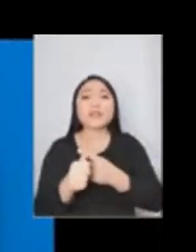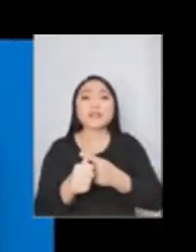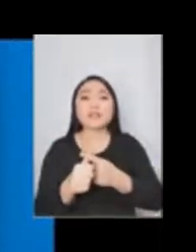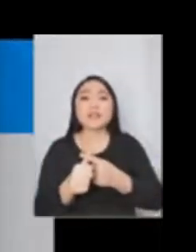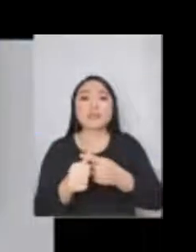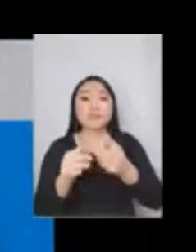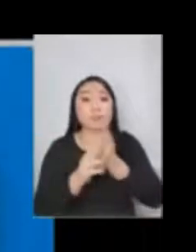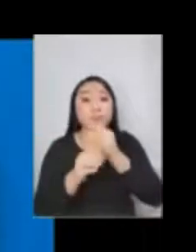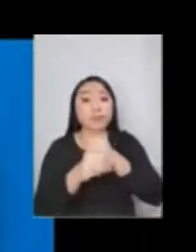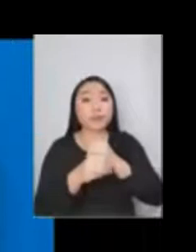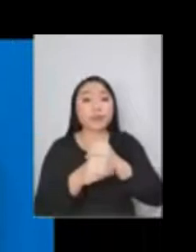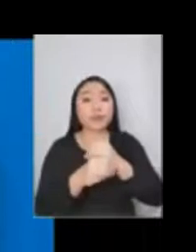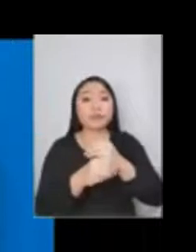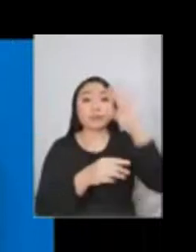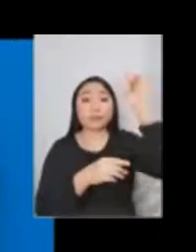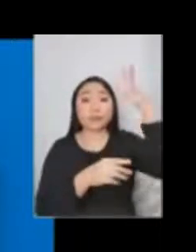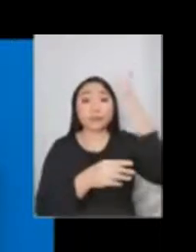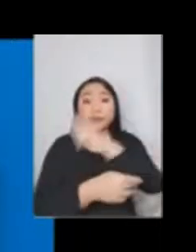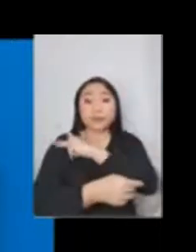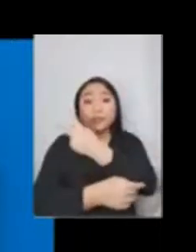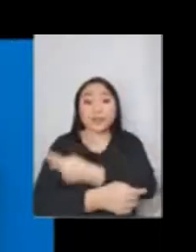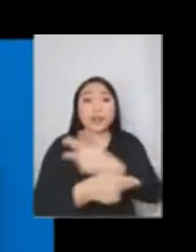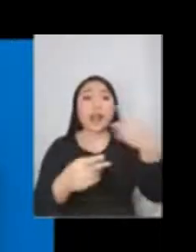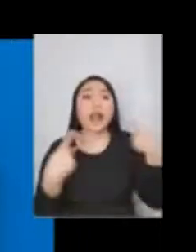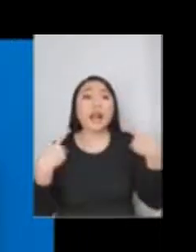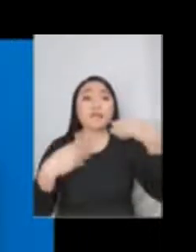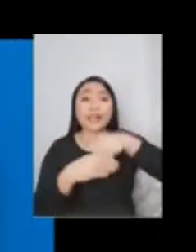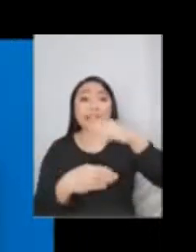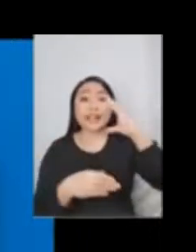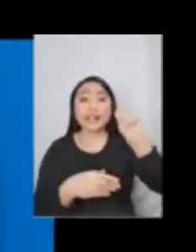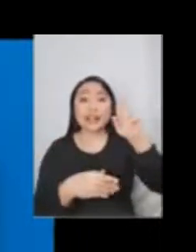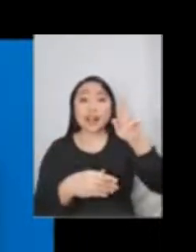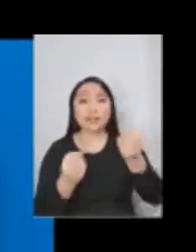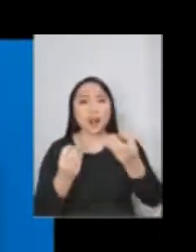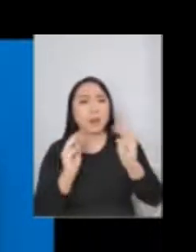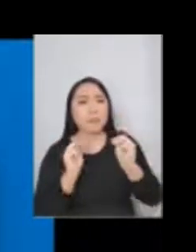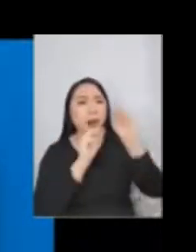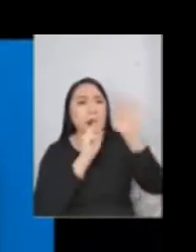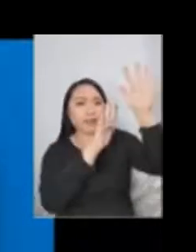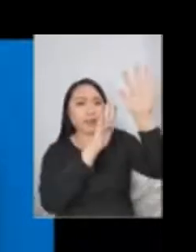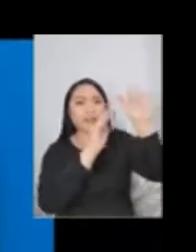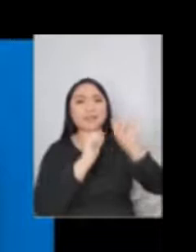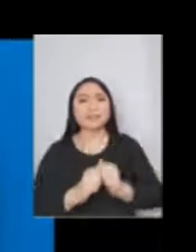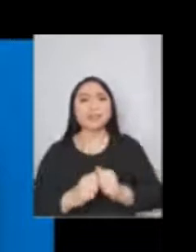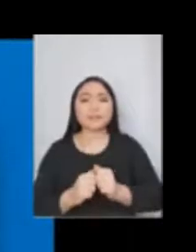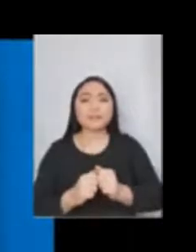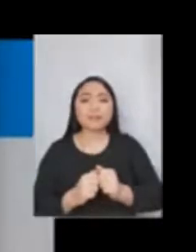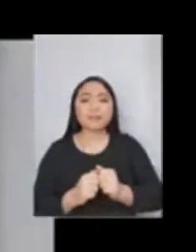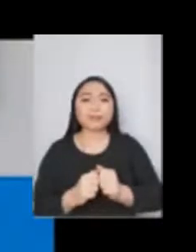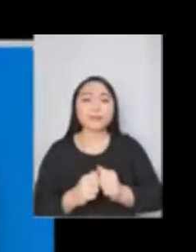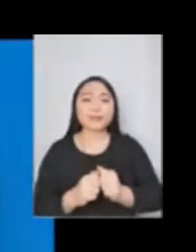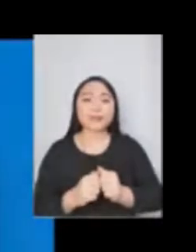tayo ng bundok. Kagaya niyan. Siyempre, papatulungan tayo pagbibit sa ating mga